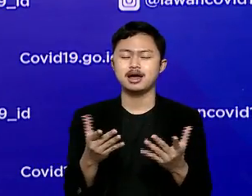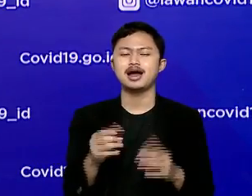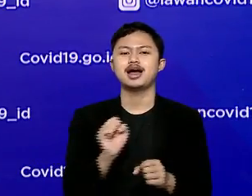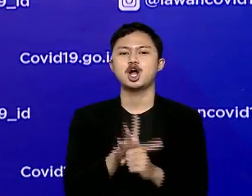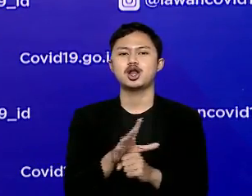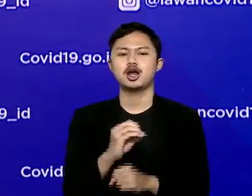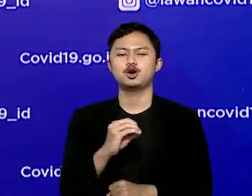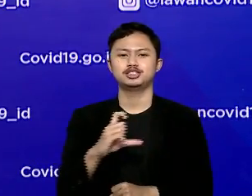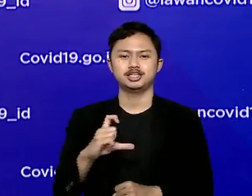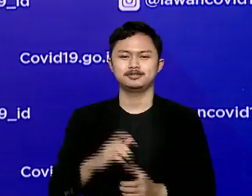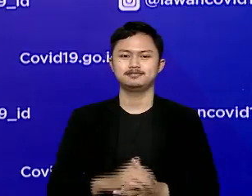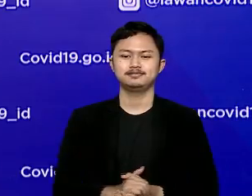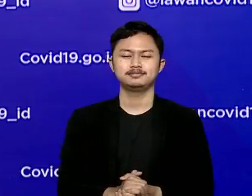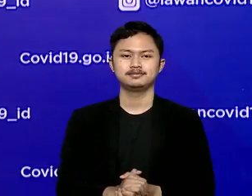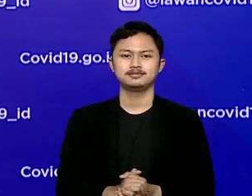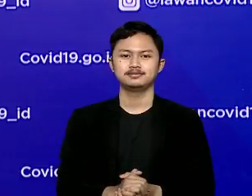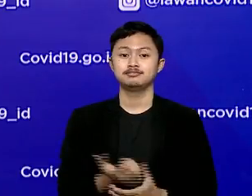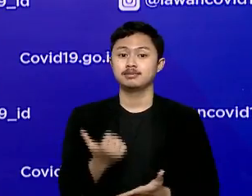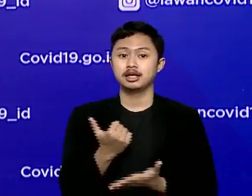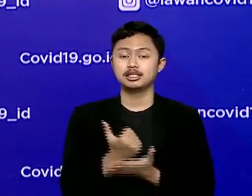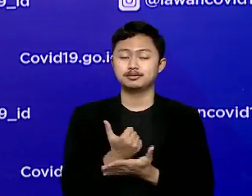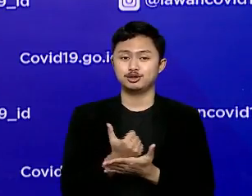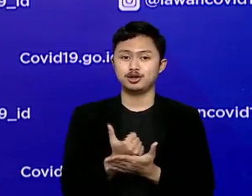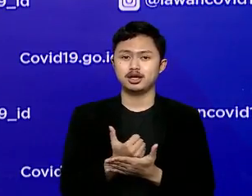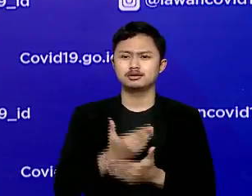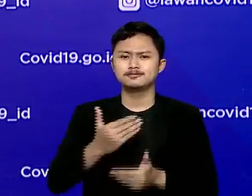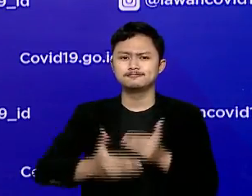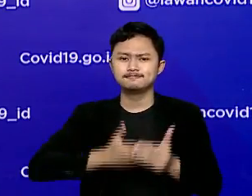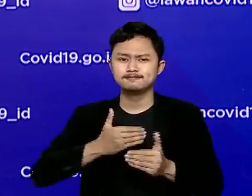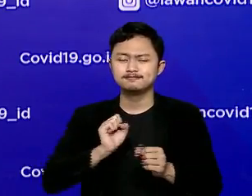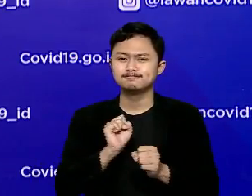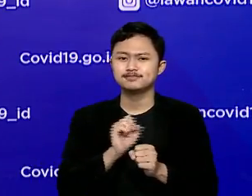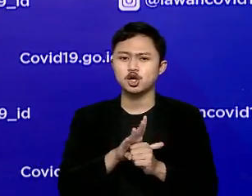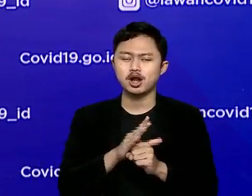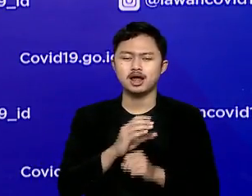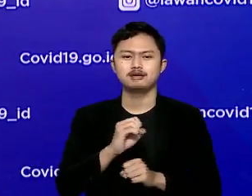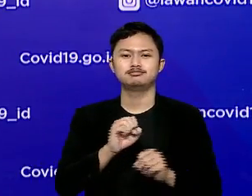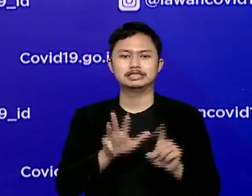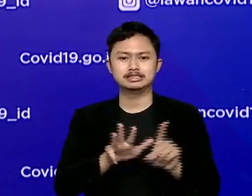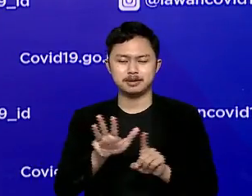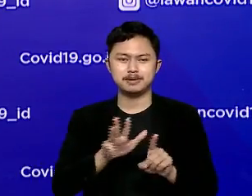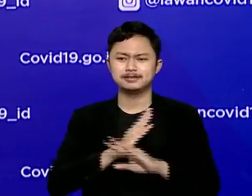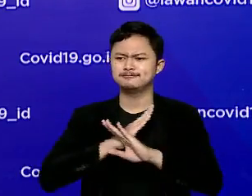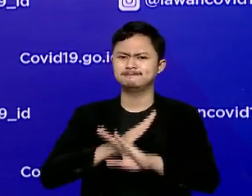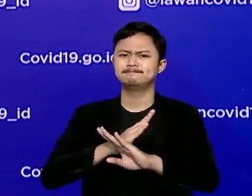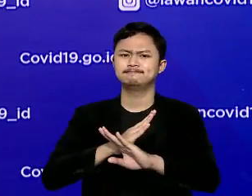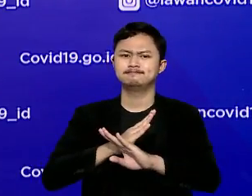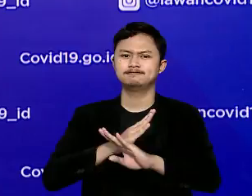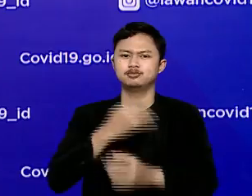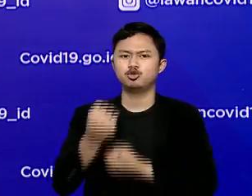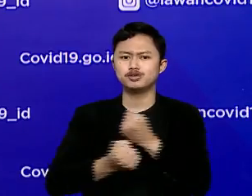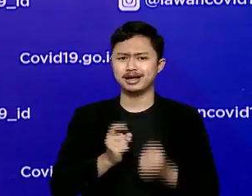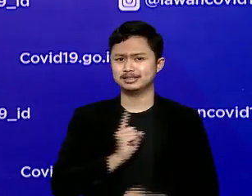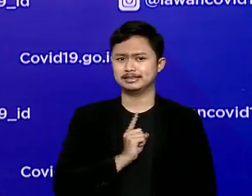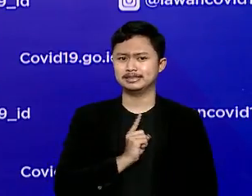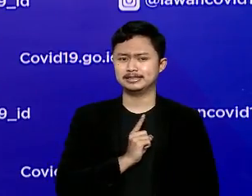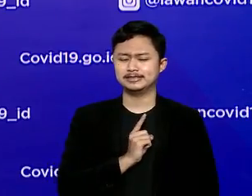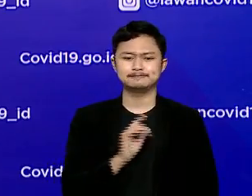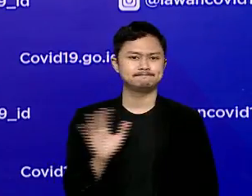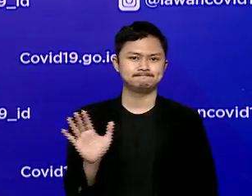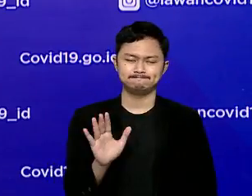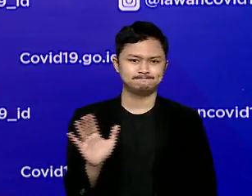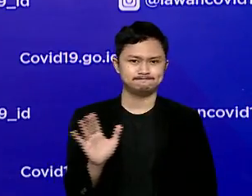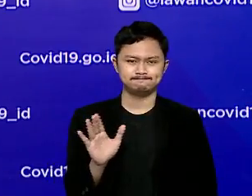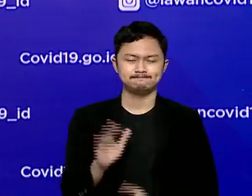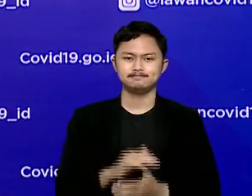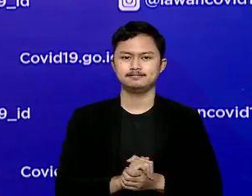Omikron. Sejatinya, pencegahan penularan virus COVID-19 bukanlah upaya tunggal. Tidak ada